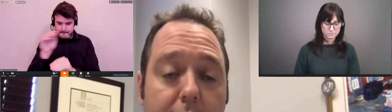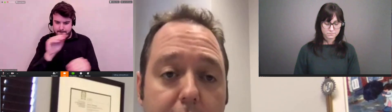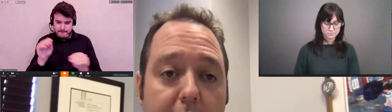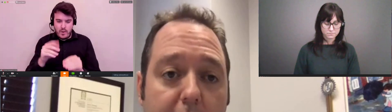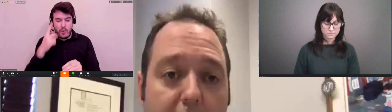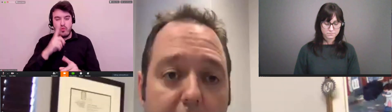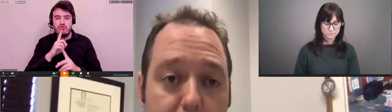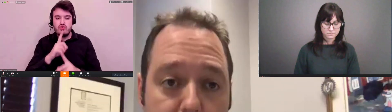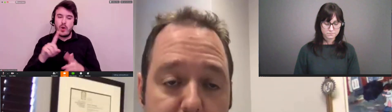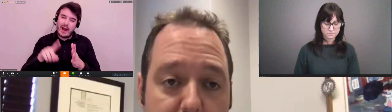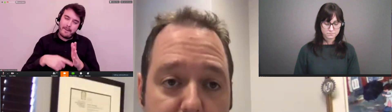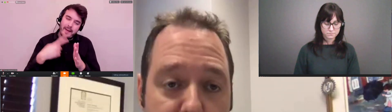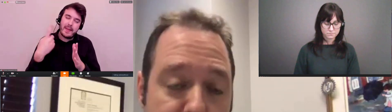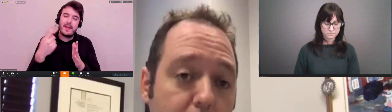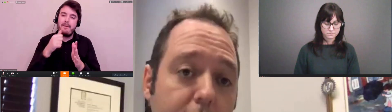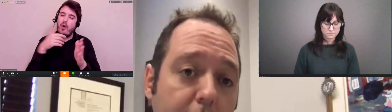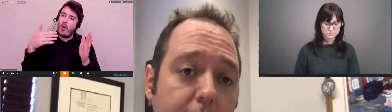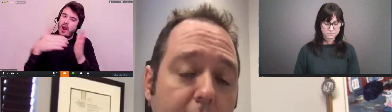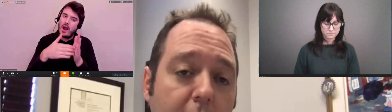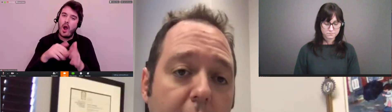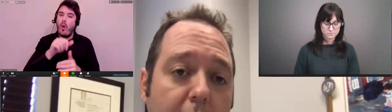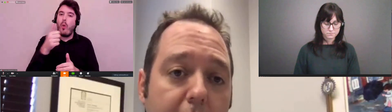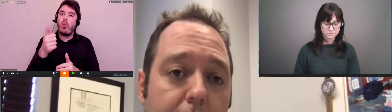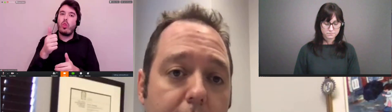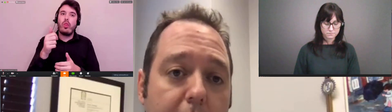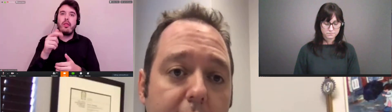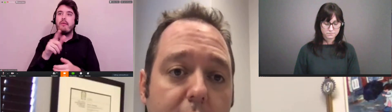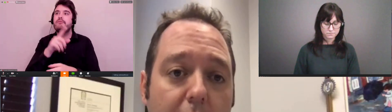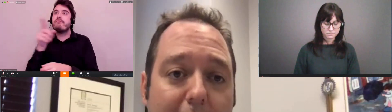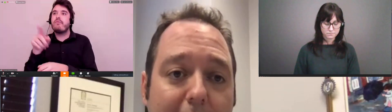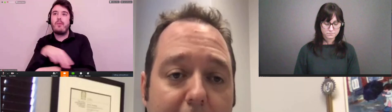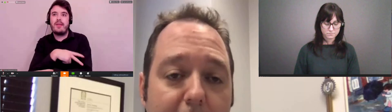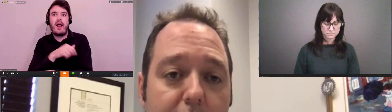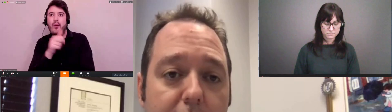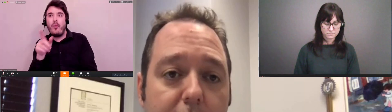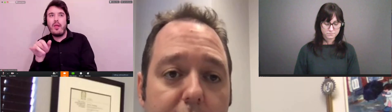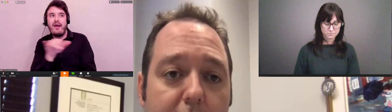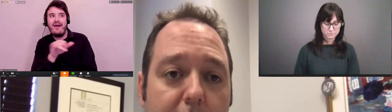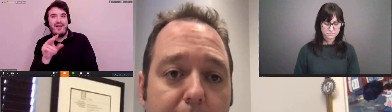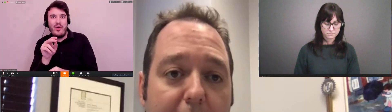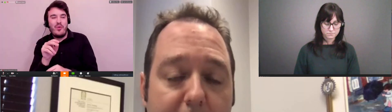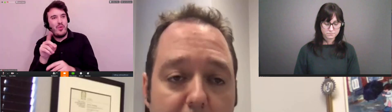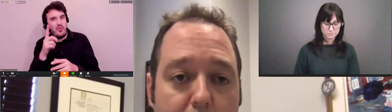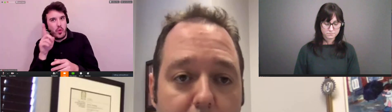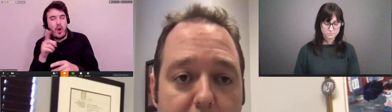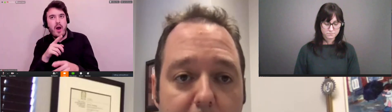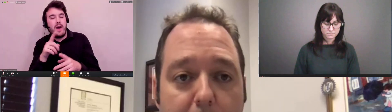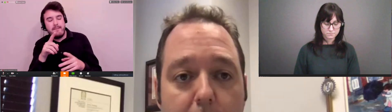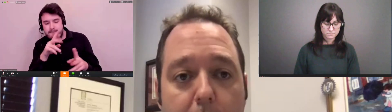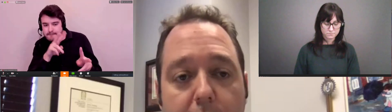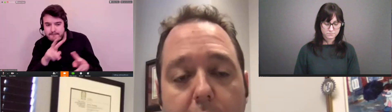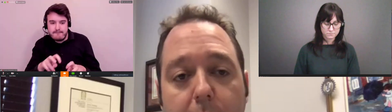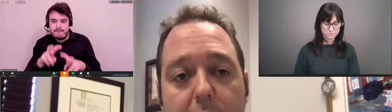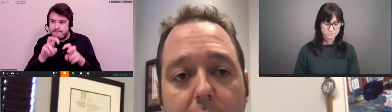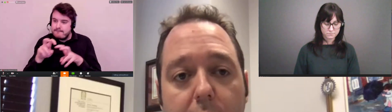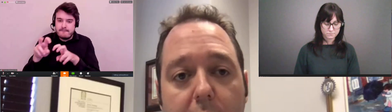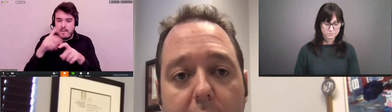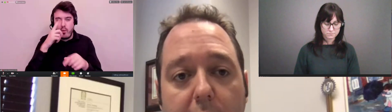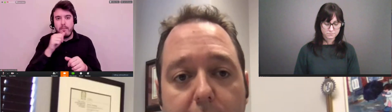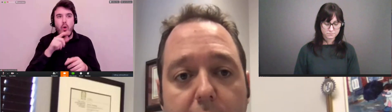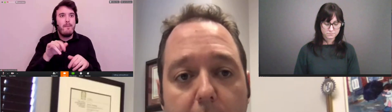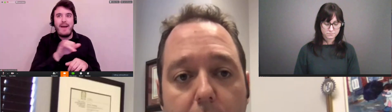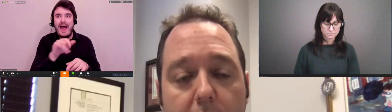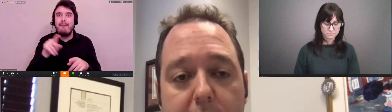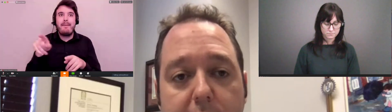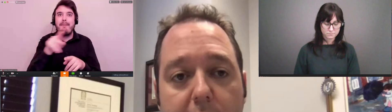pas dans d'autres institutions. Donc, sans les détails de exactement qu'est-ce qui se passe au Montfort maintenant, il